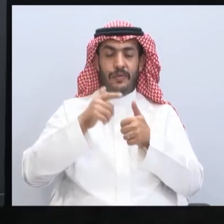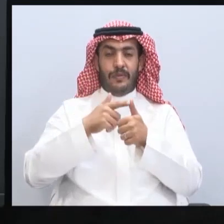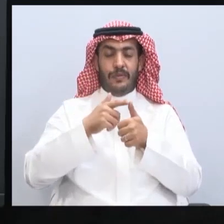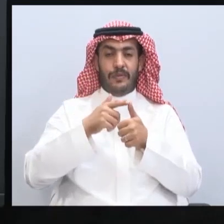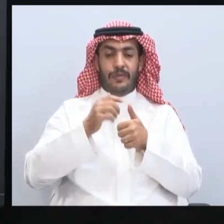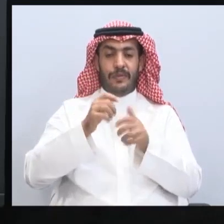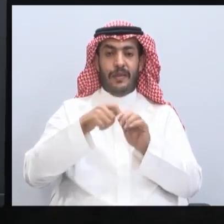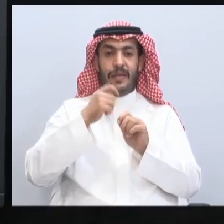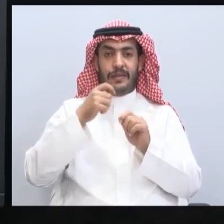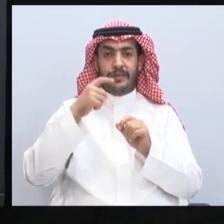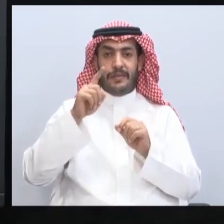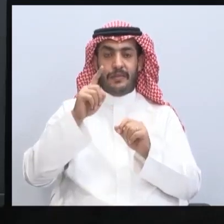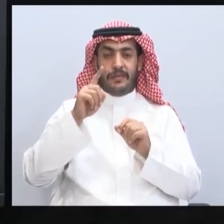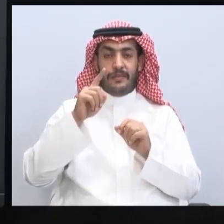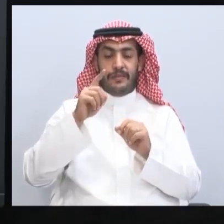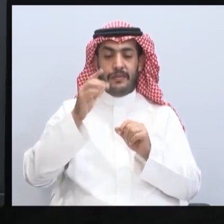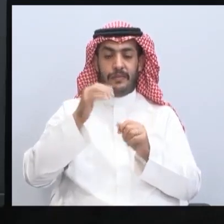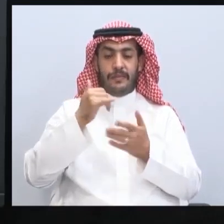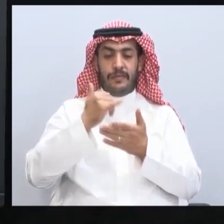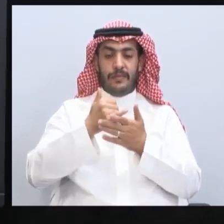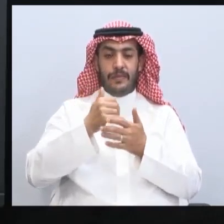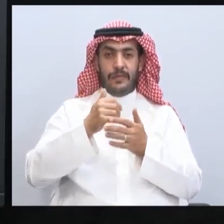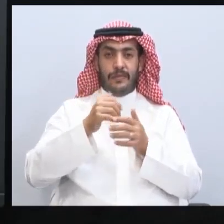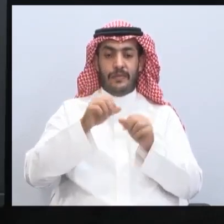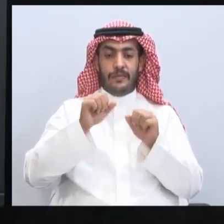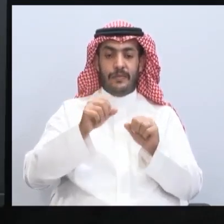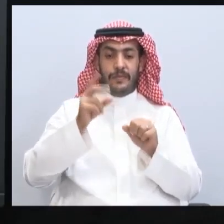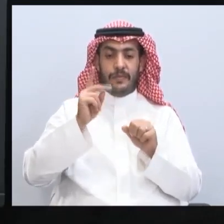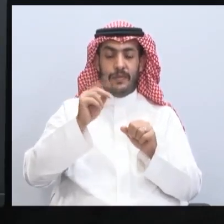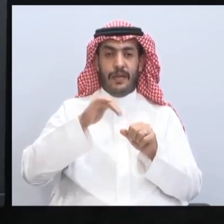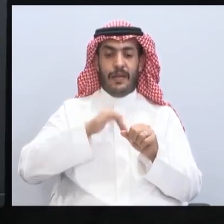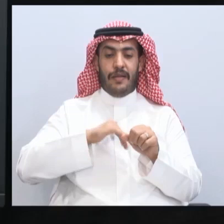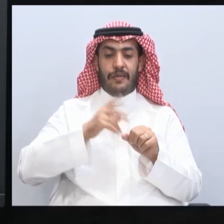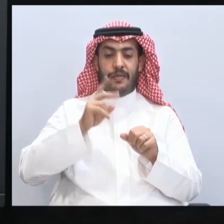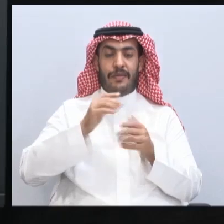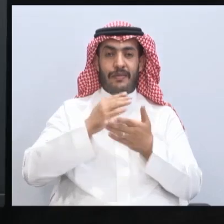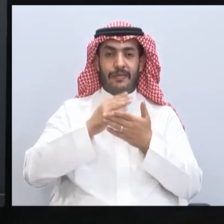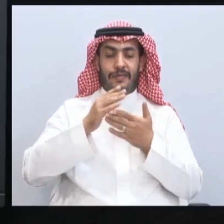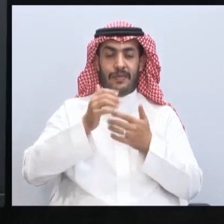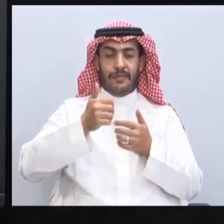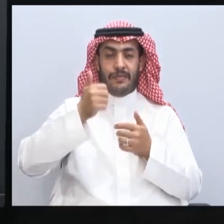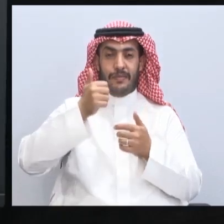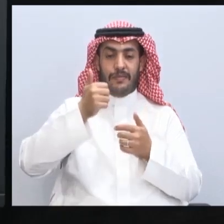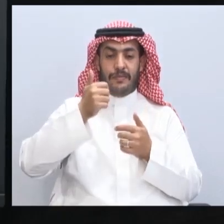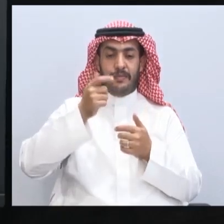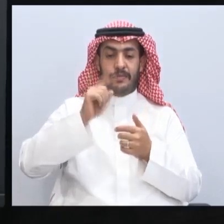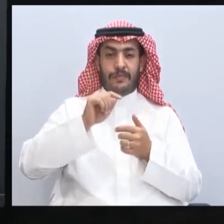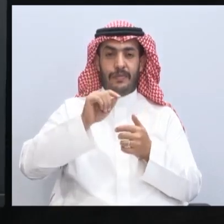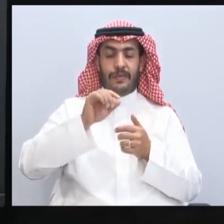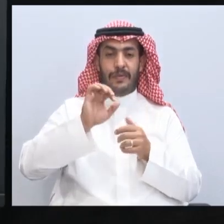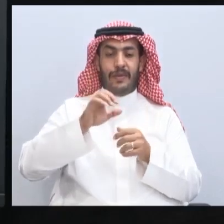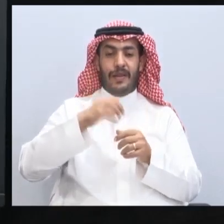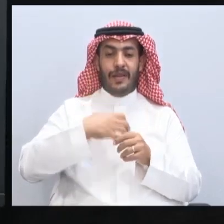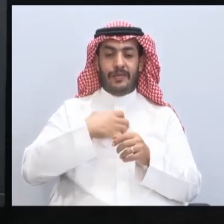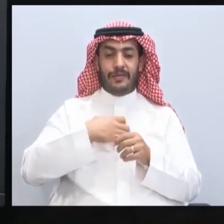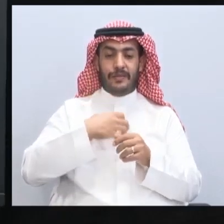من العقيده الصحيحه احسنتم تحقيق الاستقرار ايضا الرغبه في القضاء على السيطره والوجود